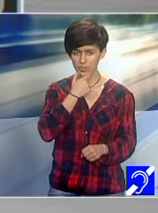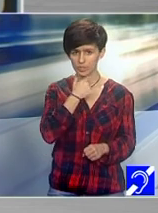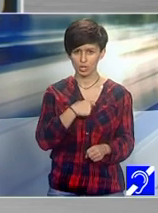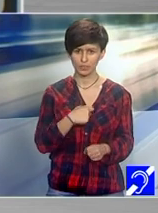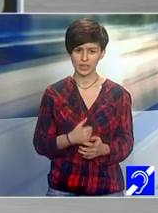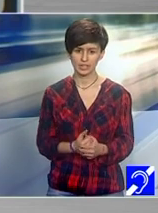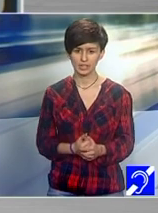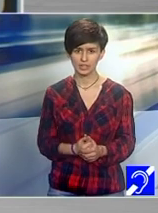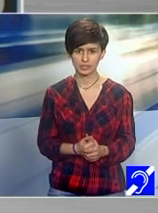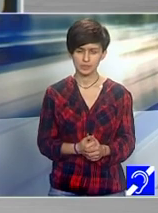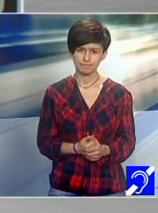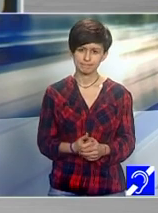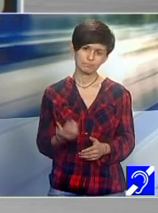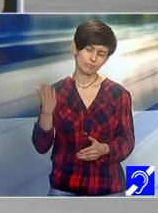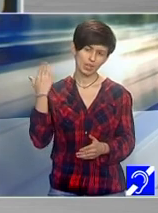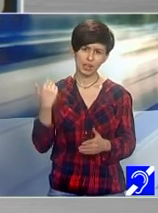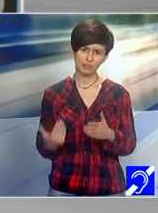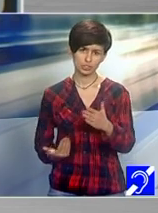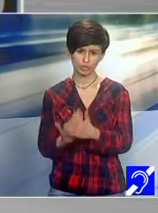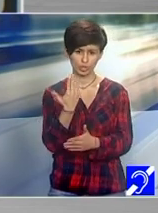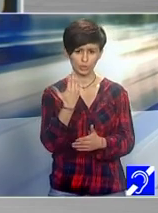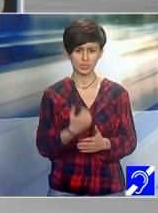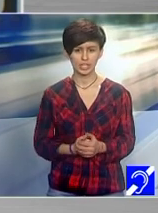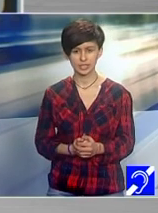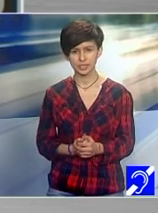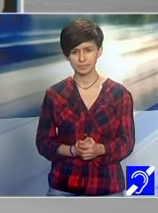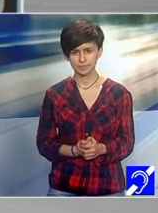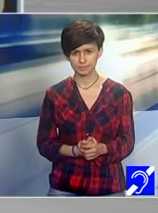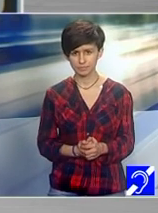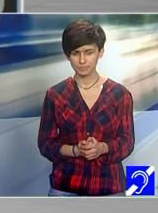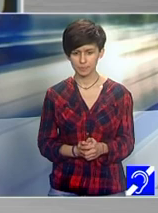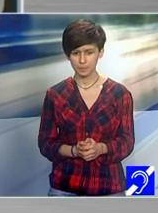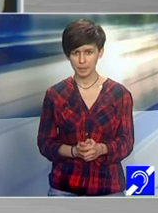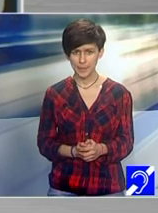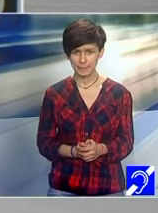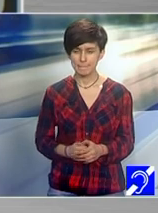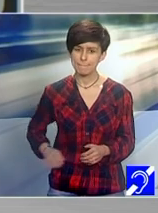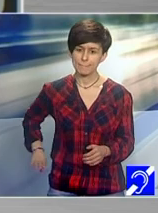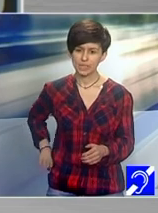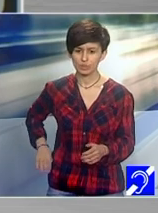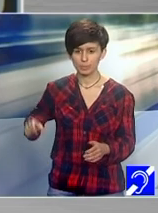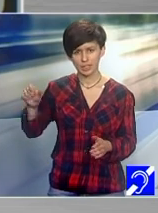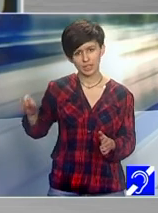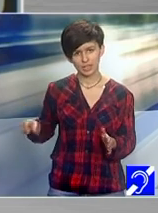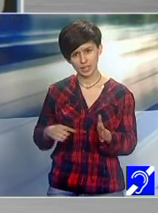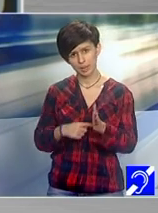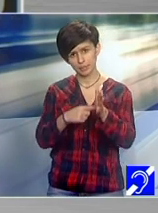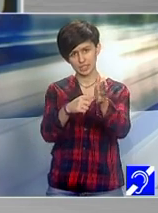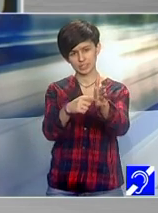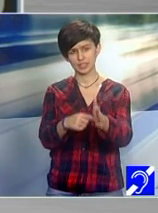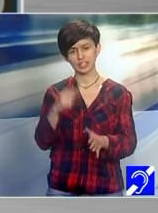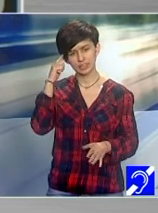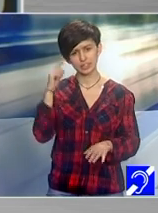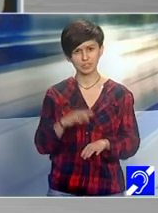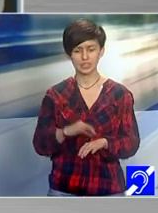Sigur, era o noutate și pot să vă spun implicațiile. Doamna care a prezentat invenția a